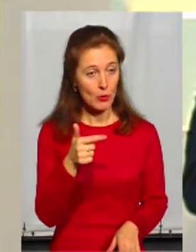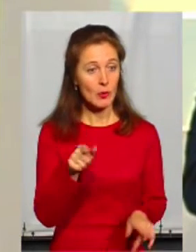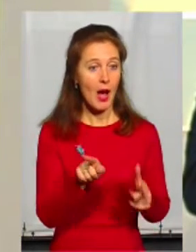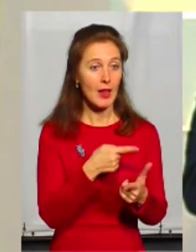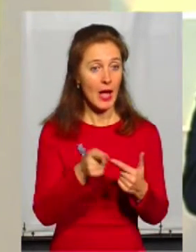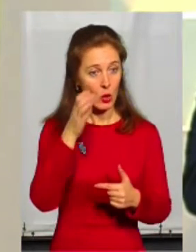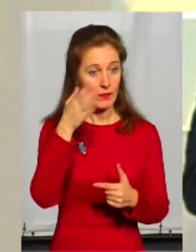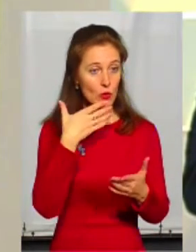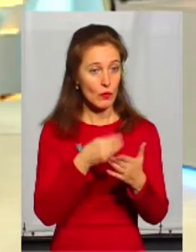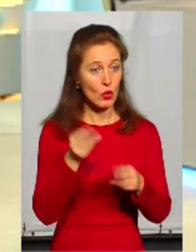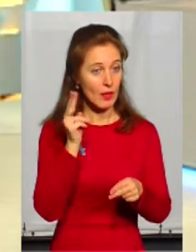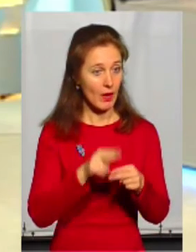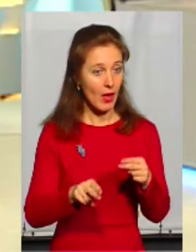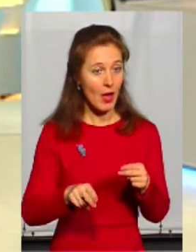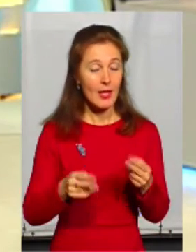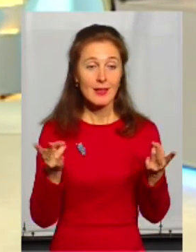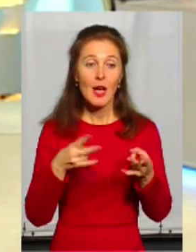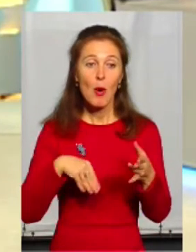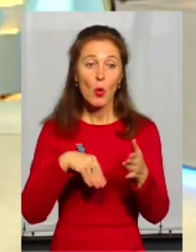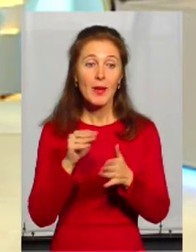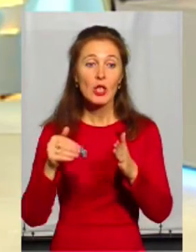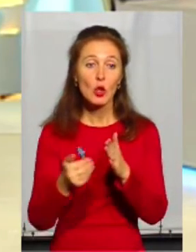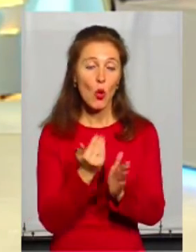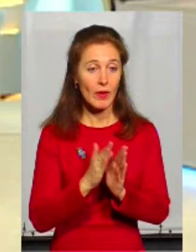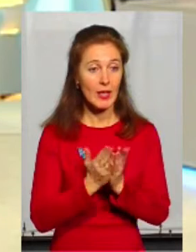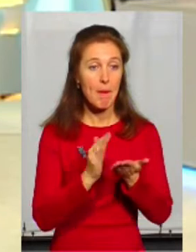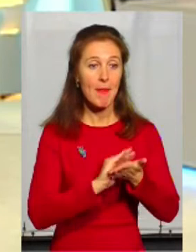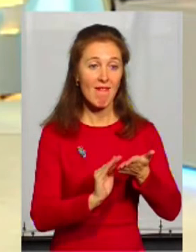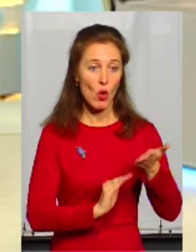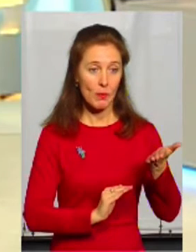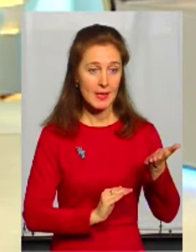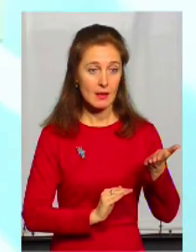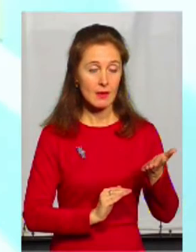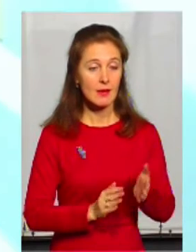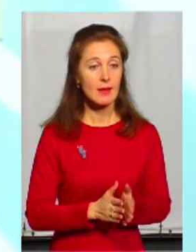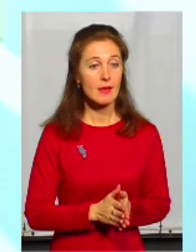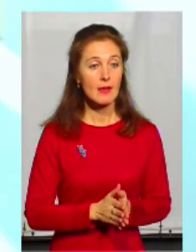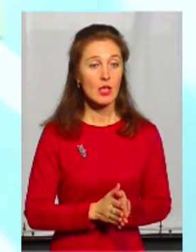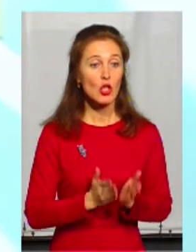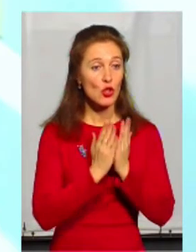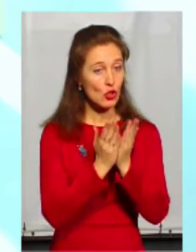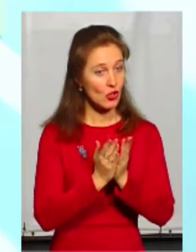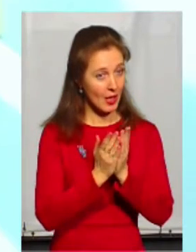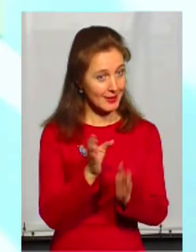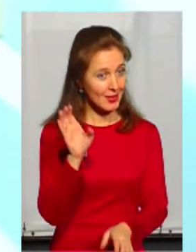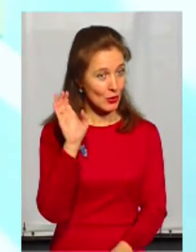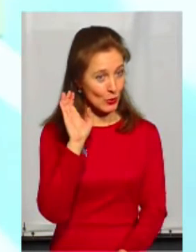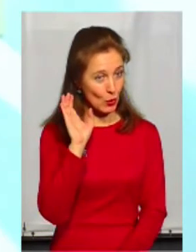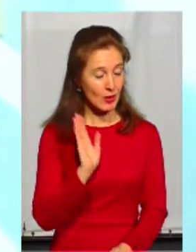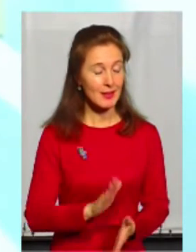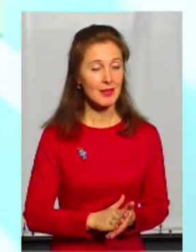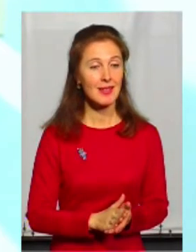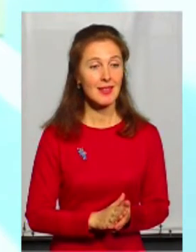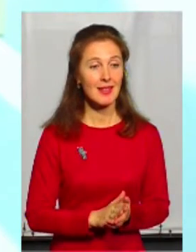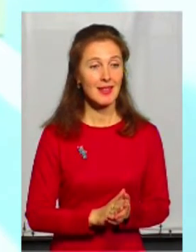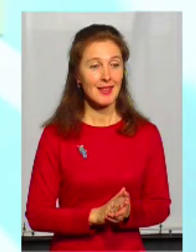завершили? Купити новий правопис. Тобто купити новий правопис, почати новий словник. Його, так, і читати, чином. Слухати пана Авраменка